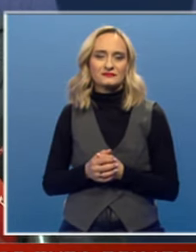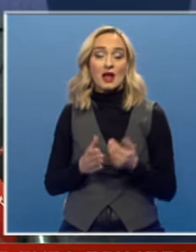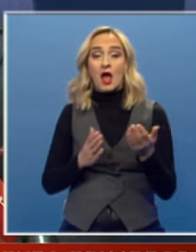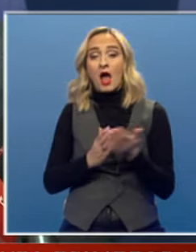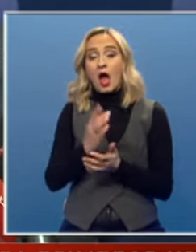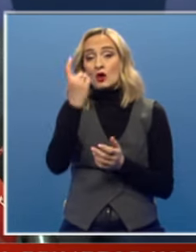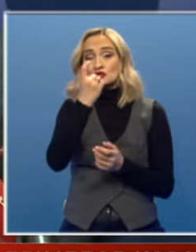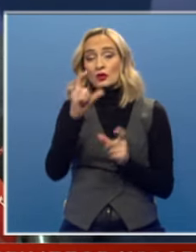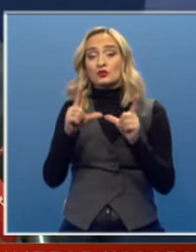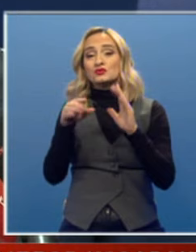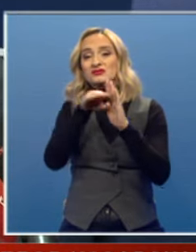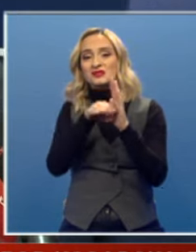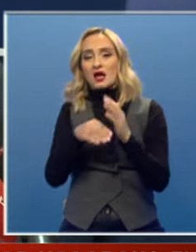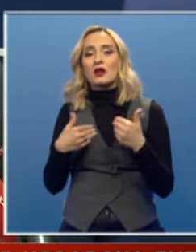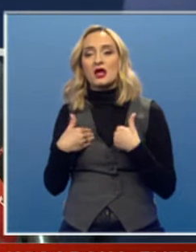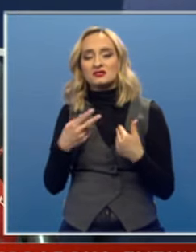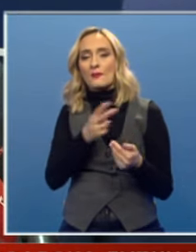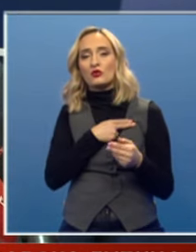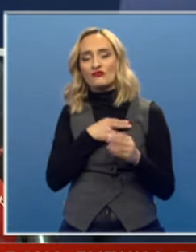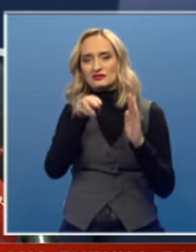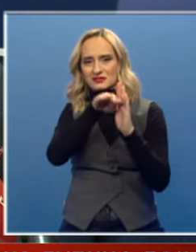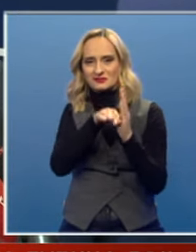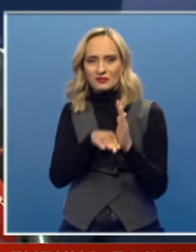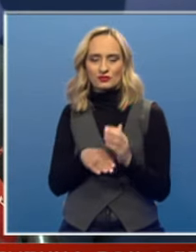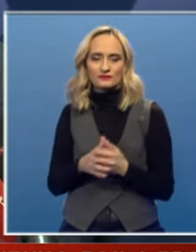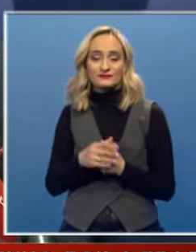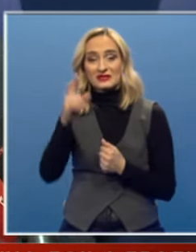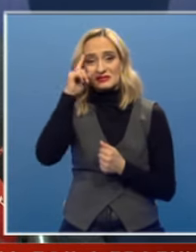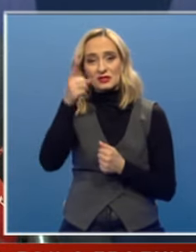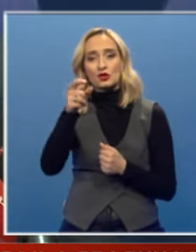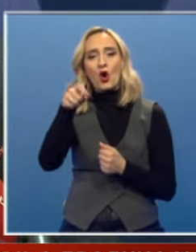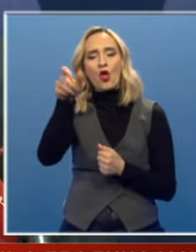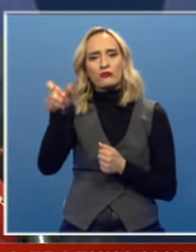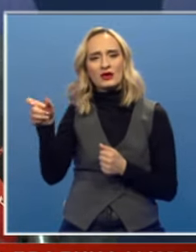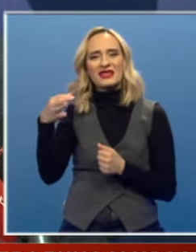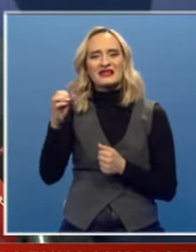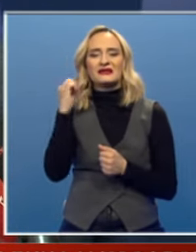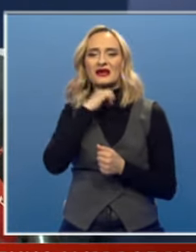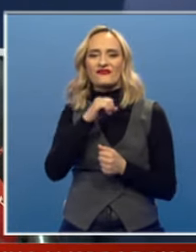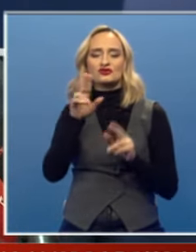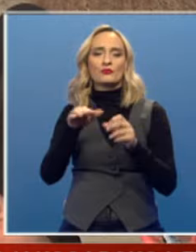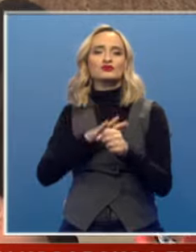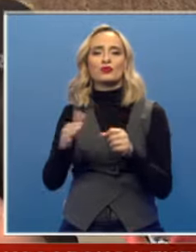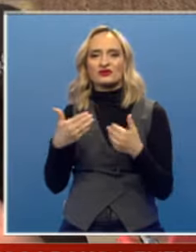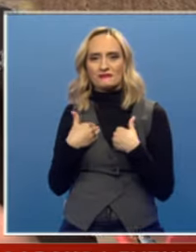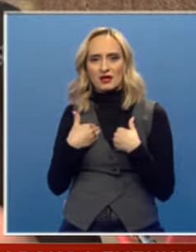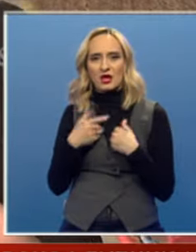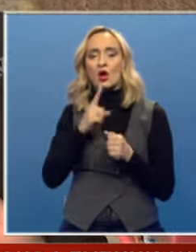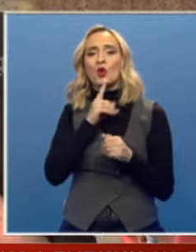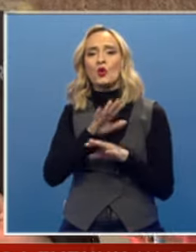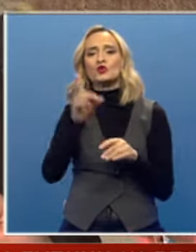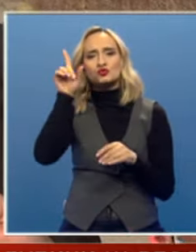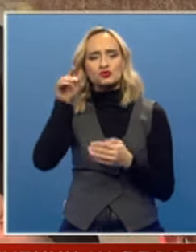Ako sumnjate u zakon, ja sam odgovoran za zakonitost. I znaju to odbornici, jedino krivična može protiv mene. Kogod sutra